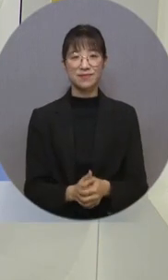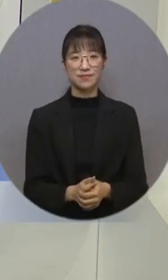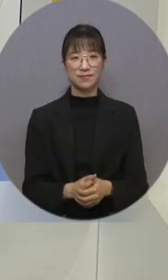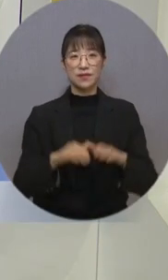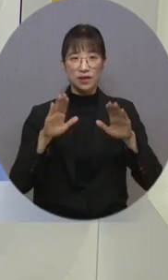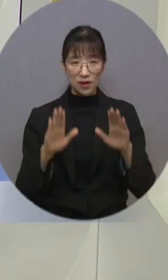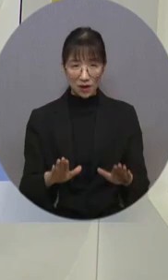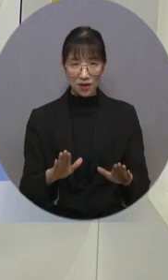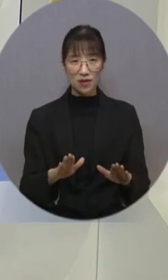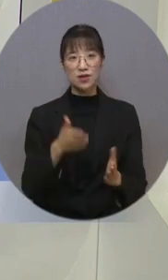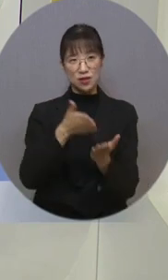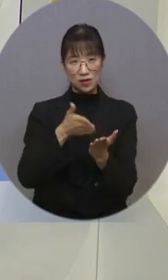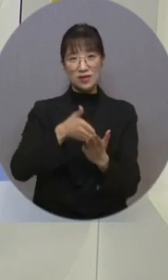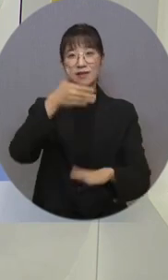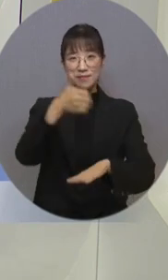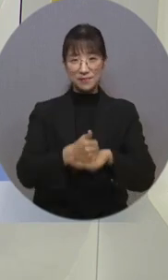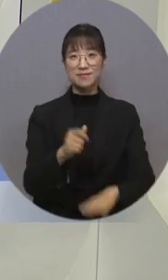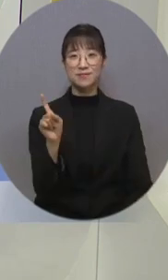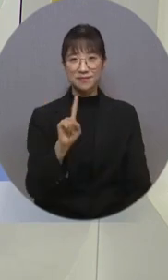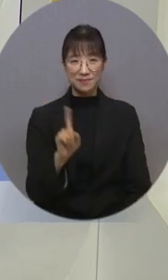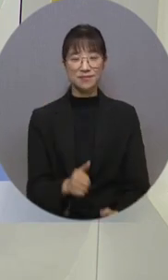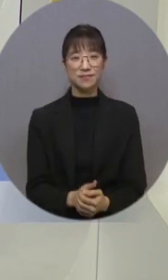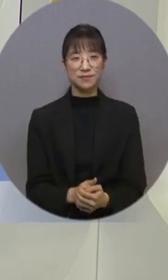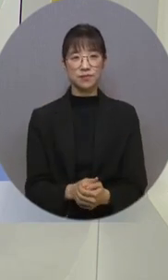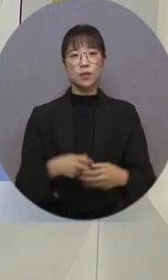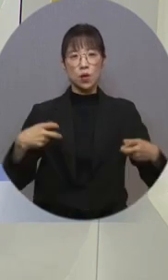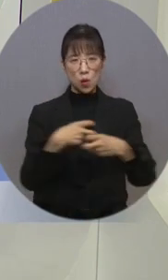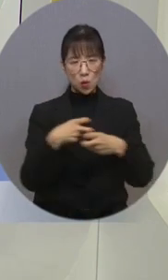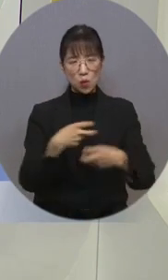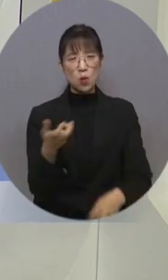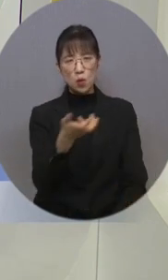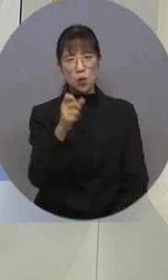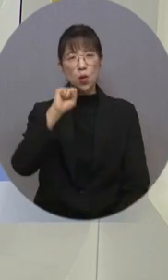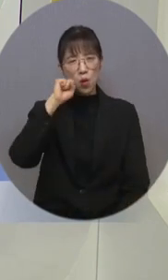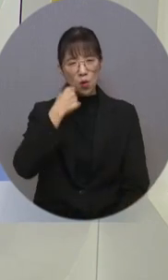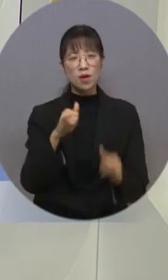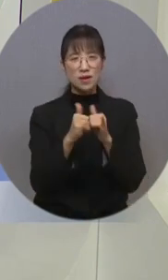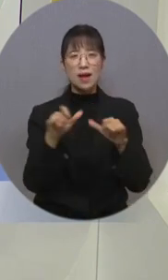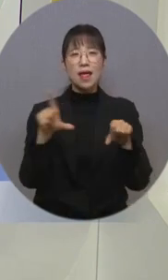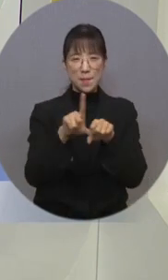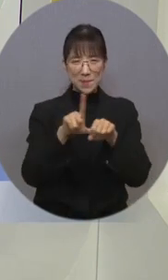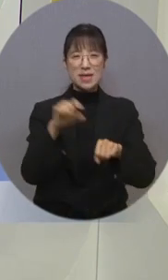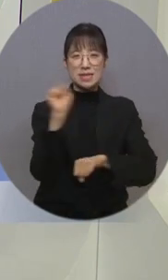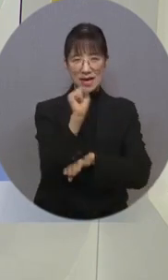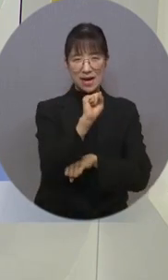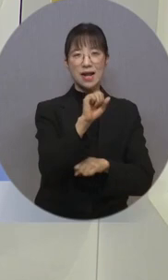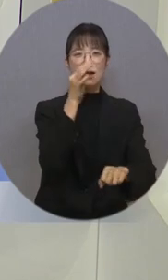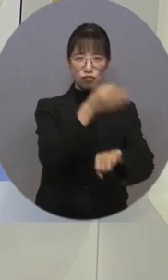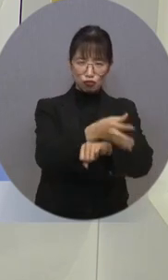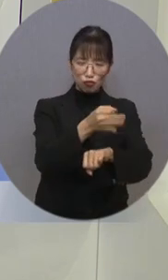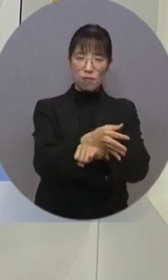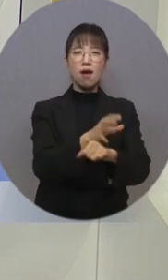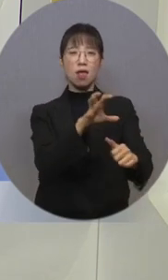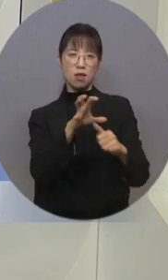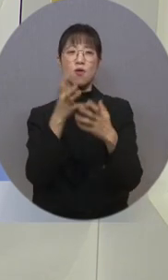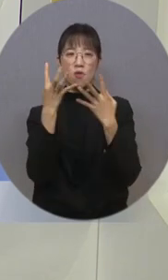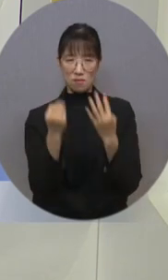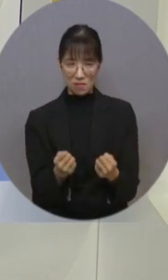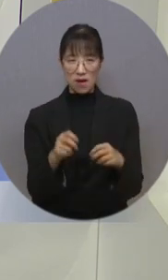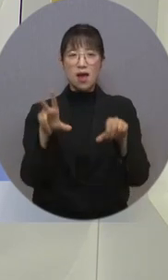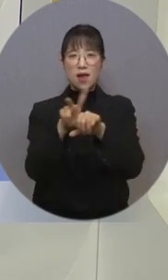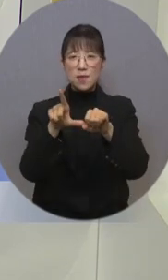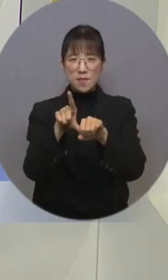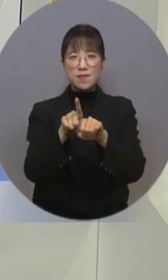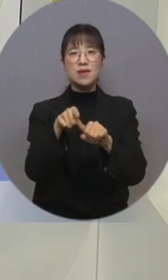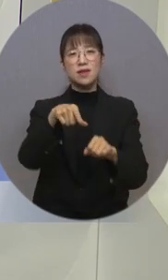오늘의 웰페어 뉴스 마지막 기사입니다. 교통이동약자들의 LPG 차량 구매와 이용이 많은데요. LPG